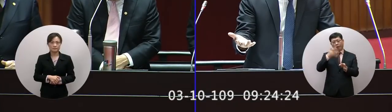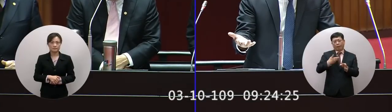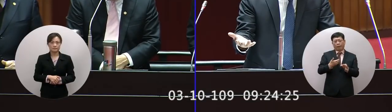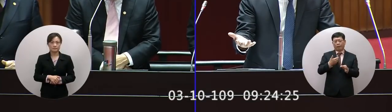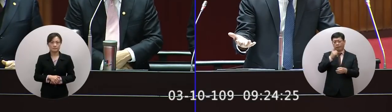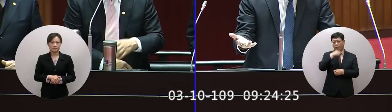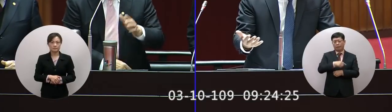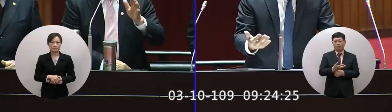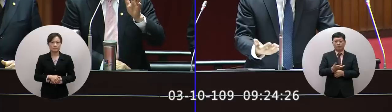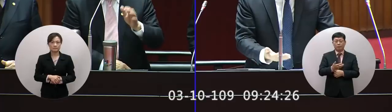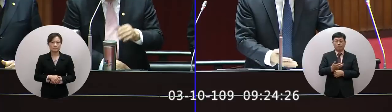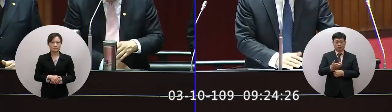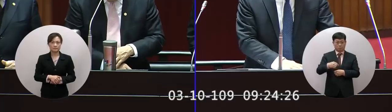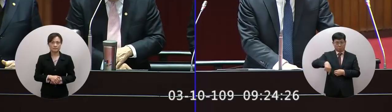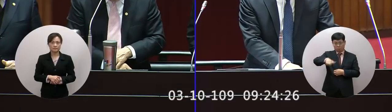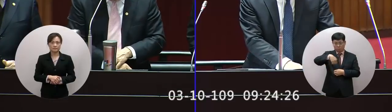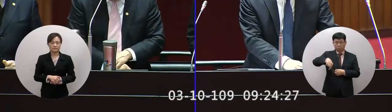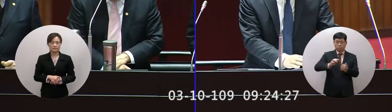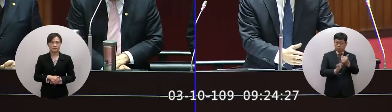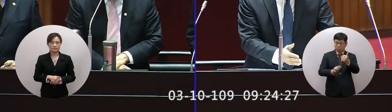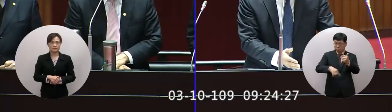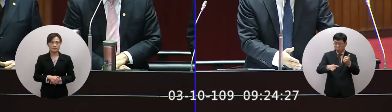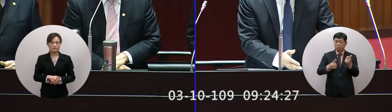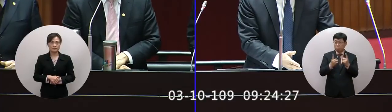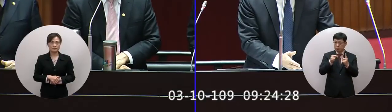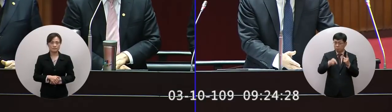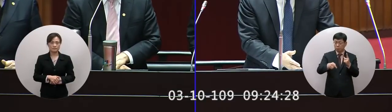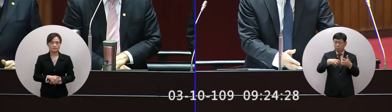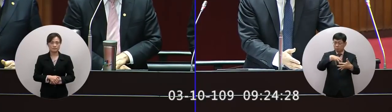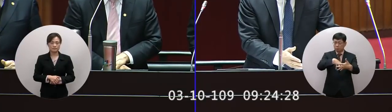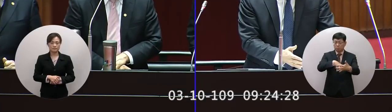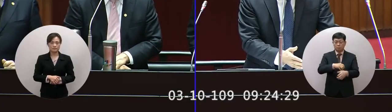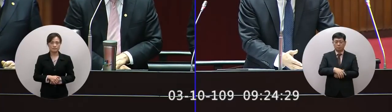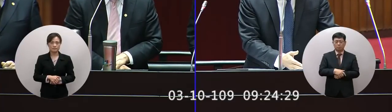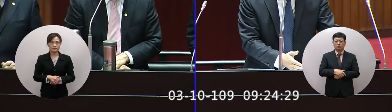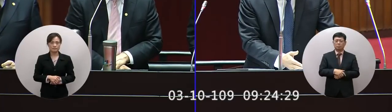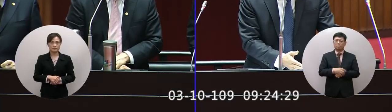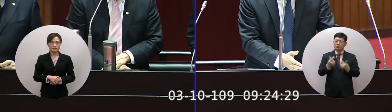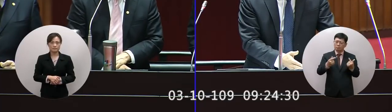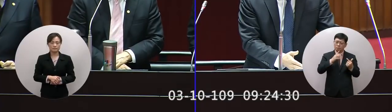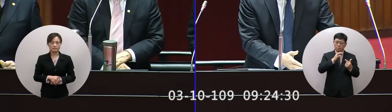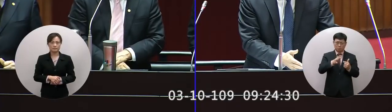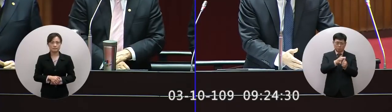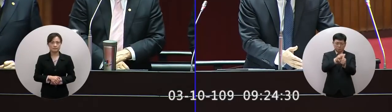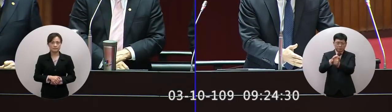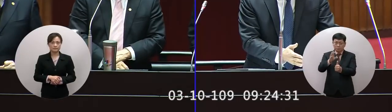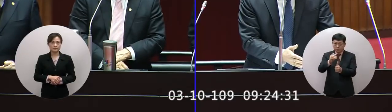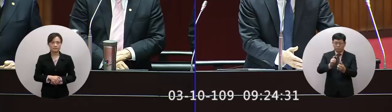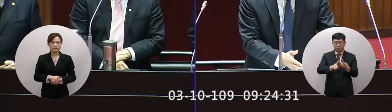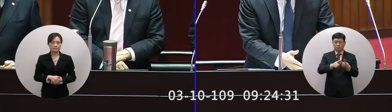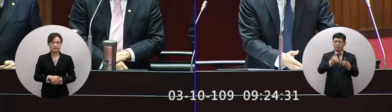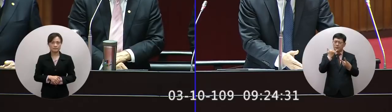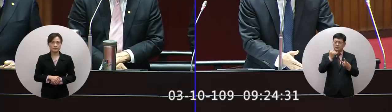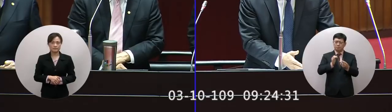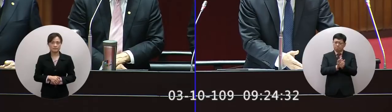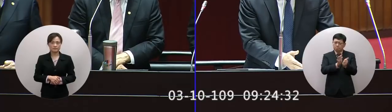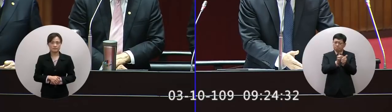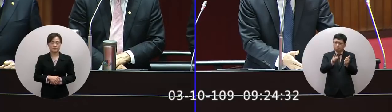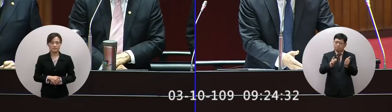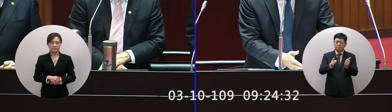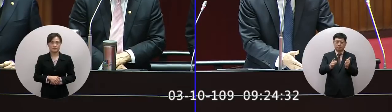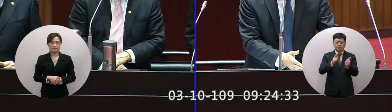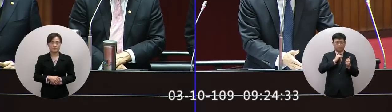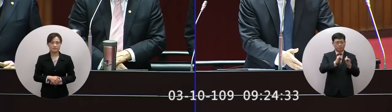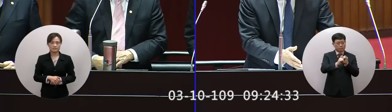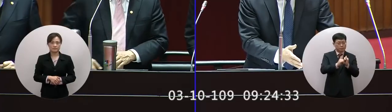候，对不对？那大家对于这当中，不管是会约束到他们的，还是能够有助于帮忙